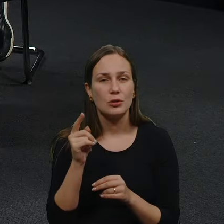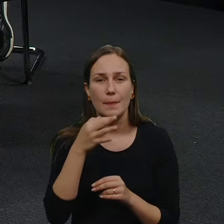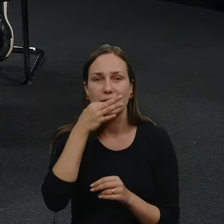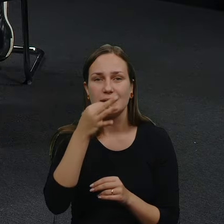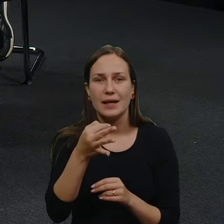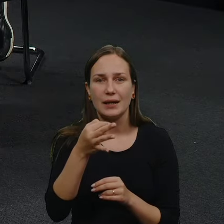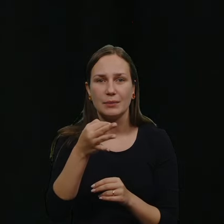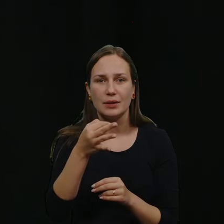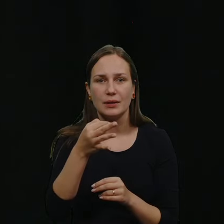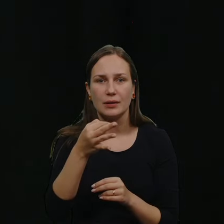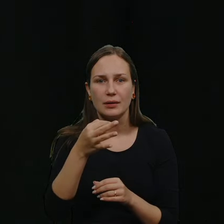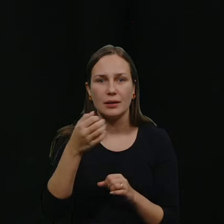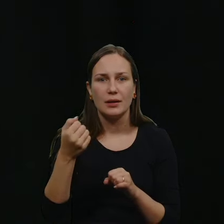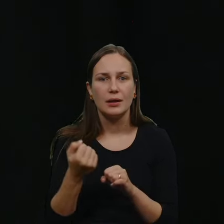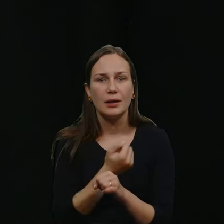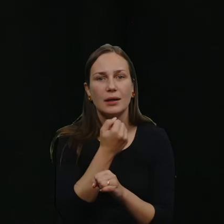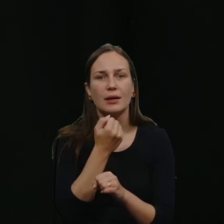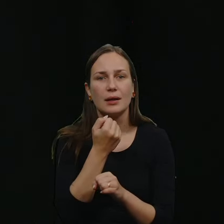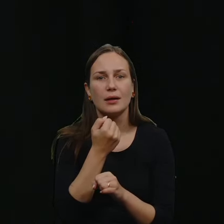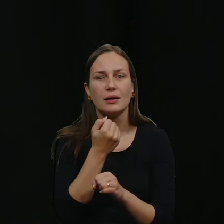pareiškimas turėtų gimti ir atsirasti